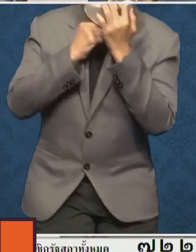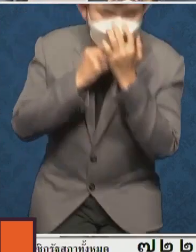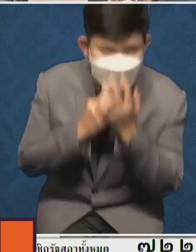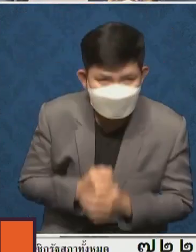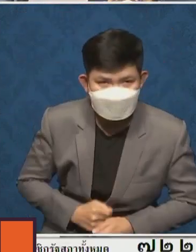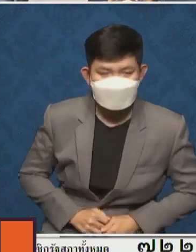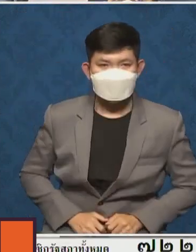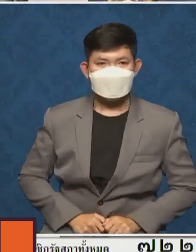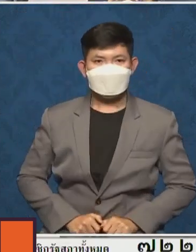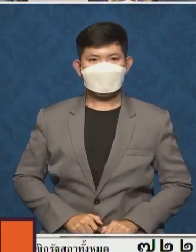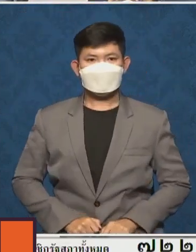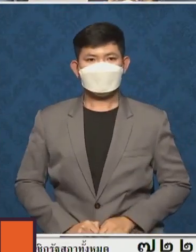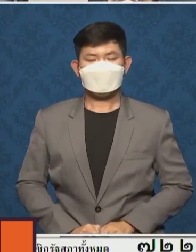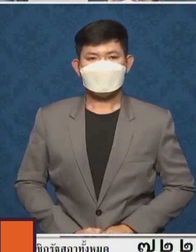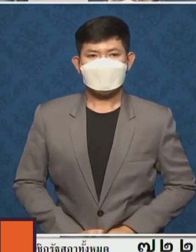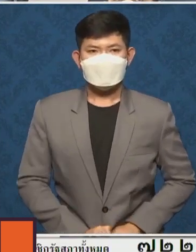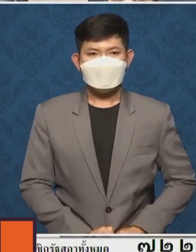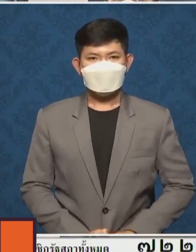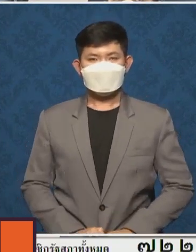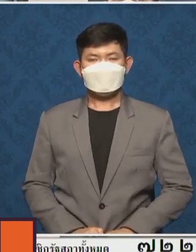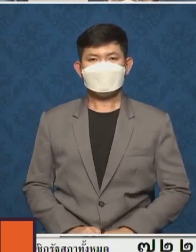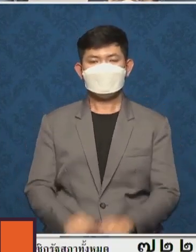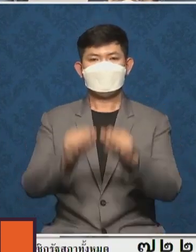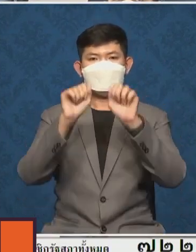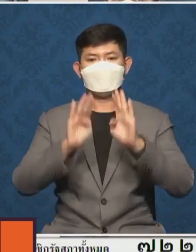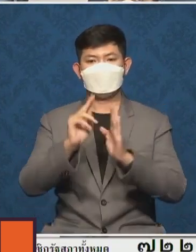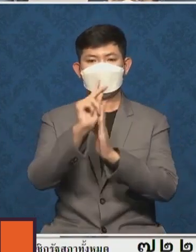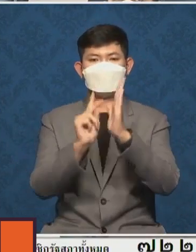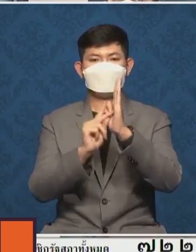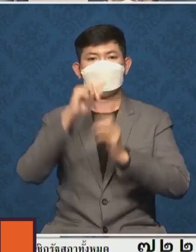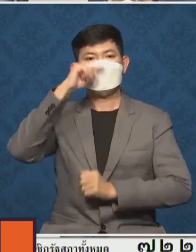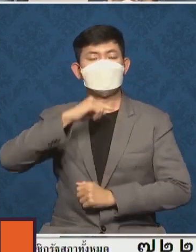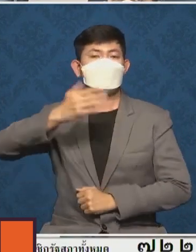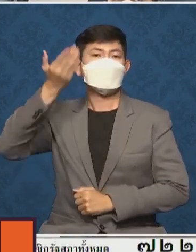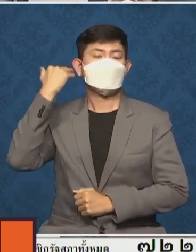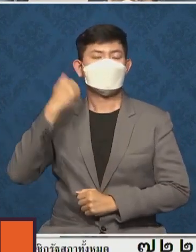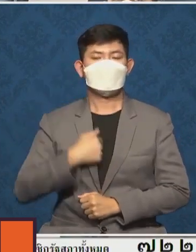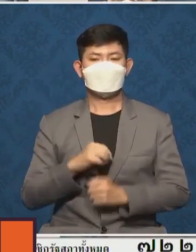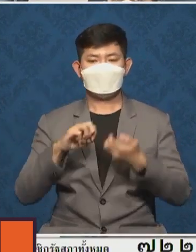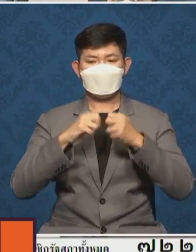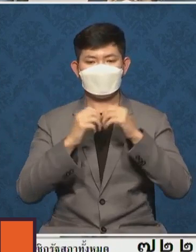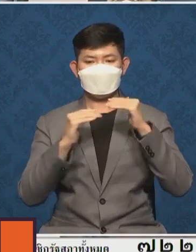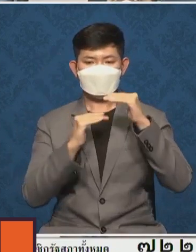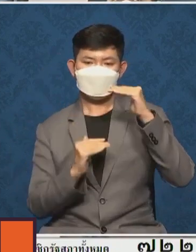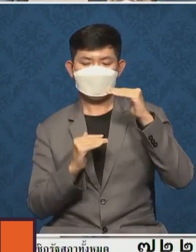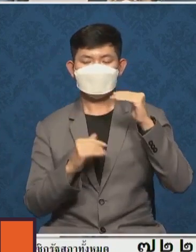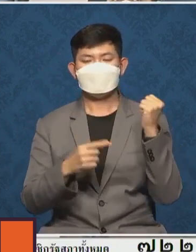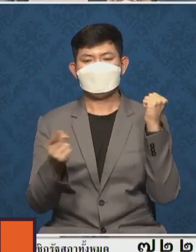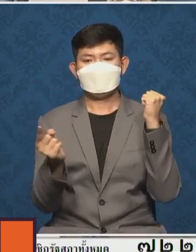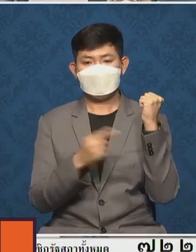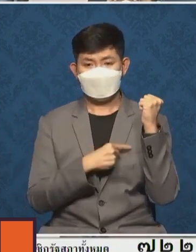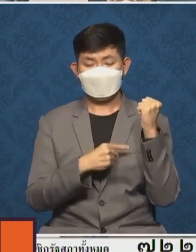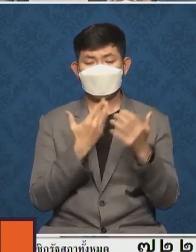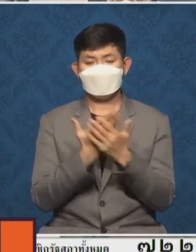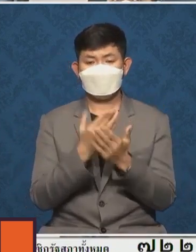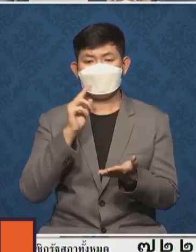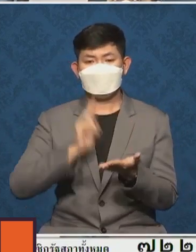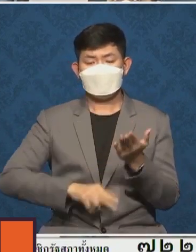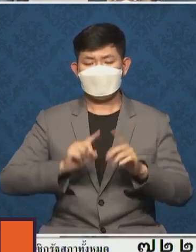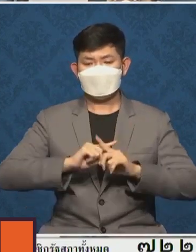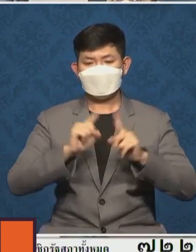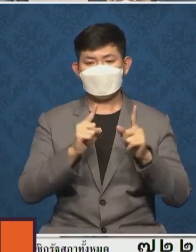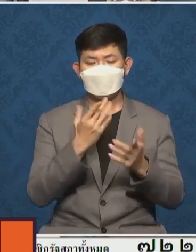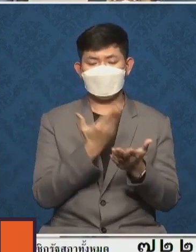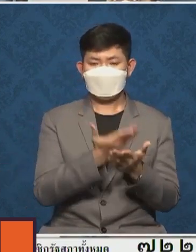แบบเดิมครับซึ่งจะยังไม่ช่วยลดความเหลื่อมล้ําในการลงโทษปรับระหว่างคนจนและคนรวยตามที่ผมได้อภิปรายไปก่อนห